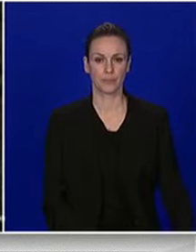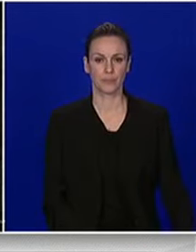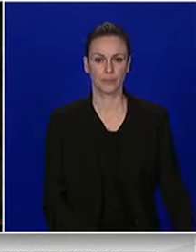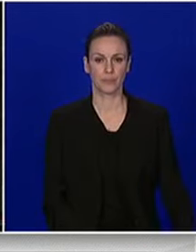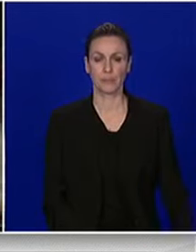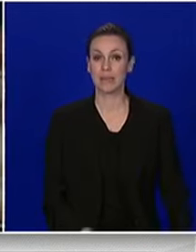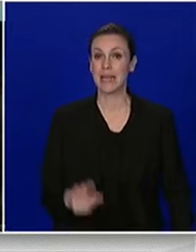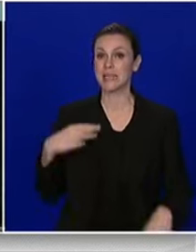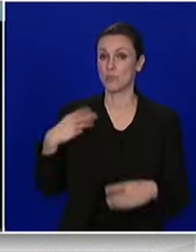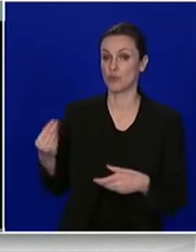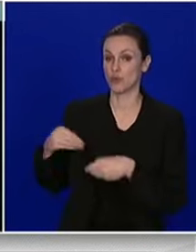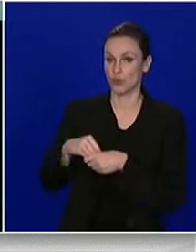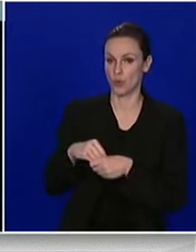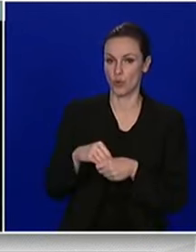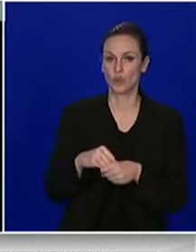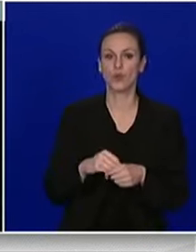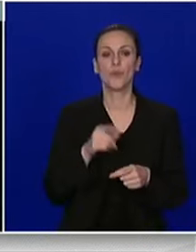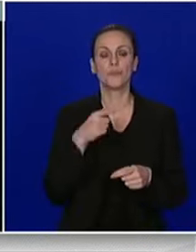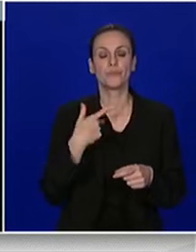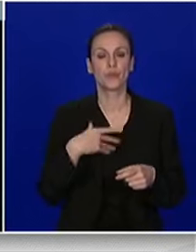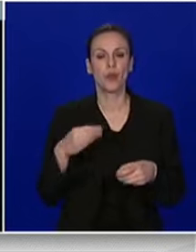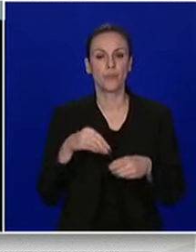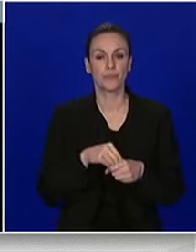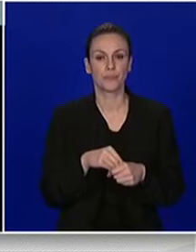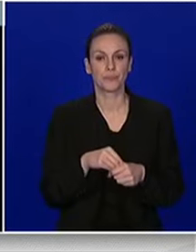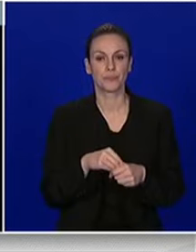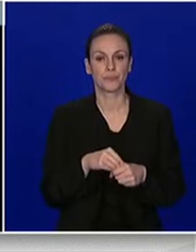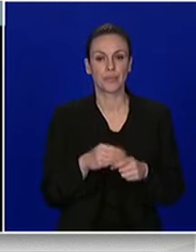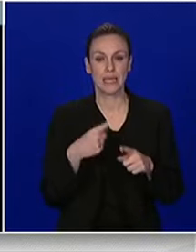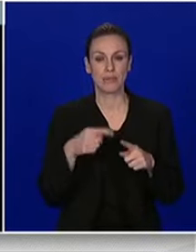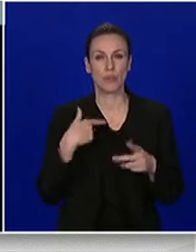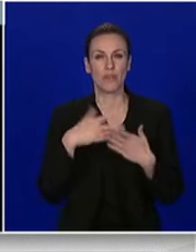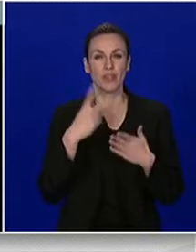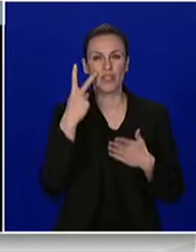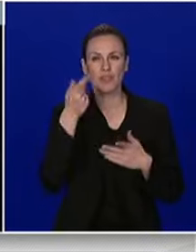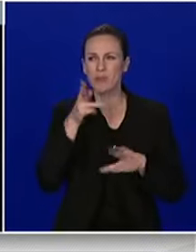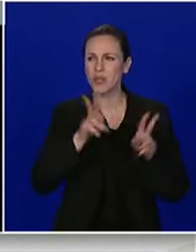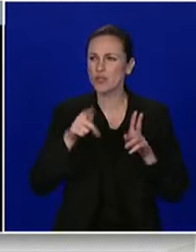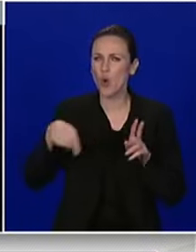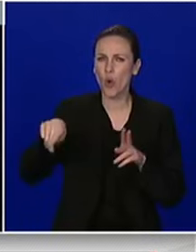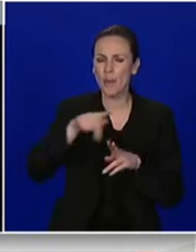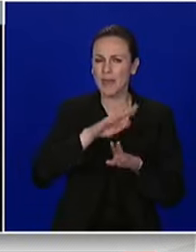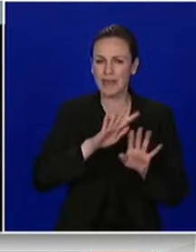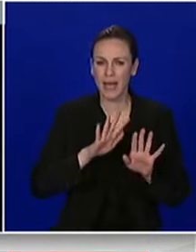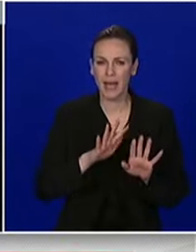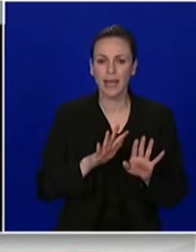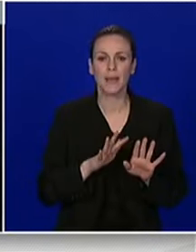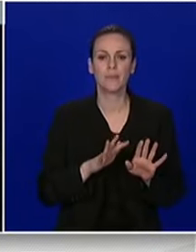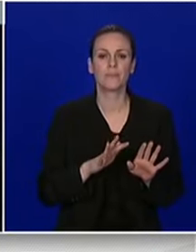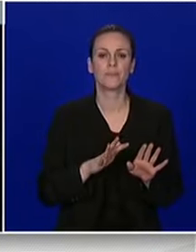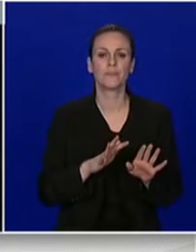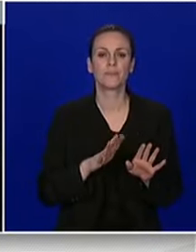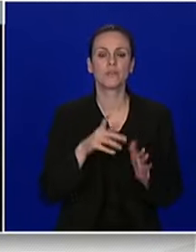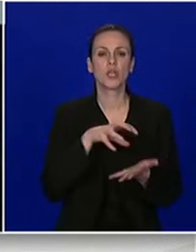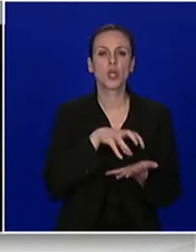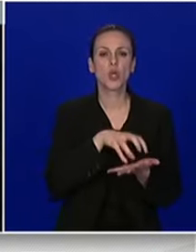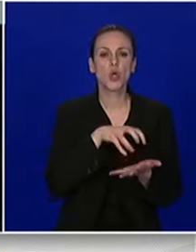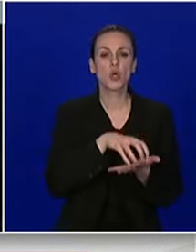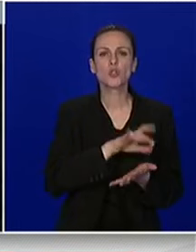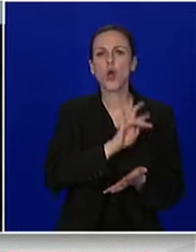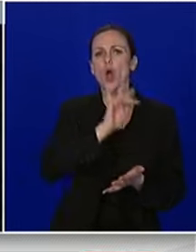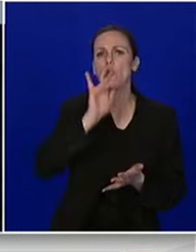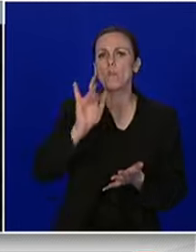Ako mogu, ja bih tu dodao, jer sam vidio neke komentare da je stožer protiv